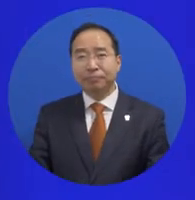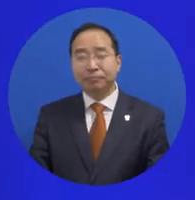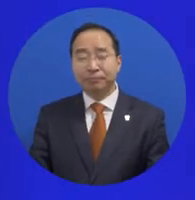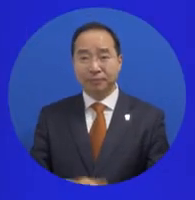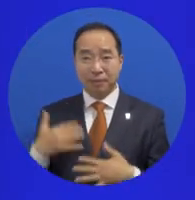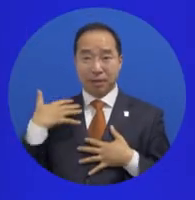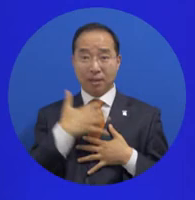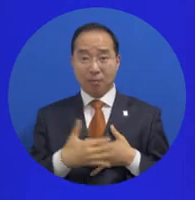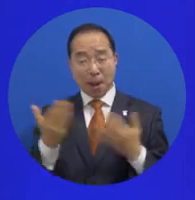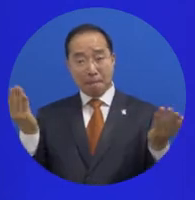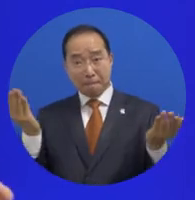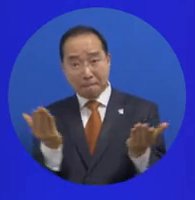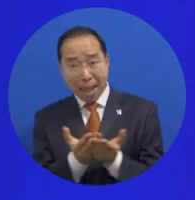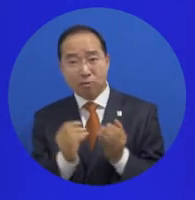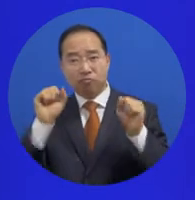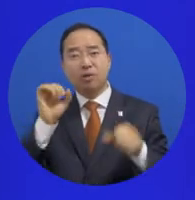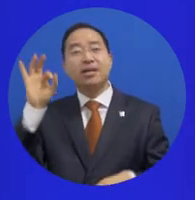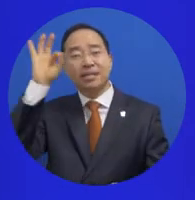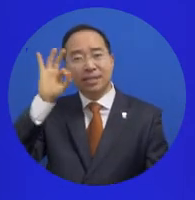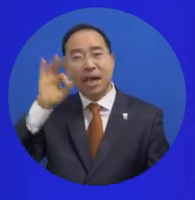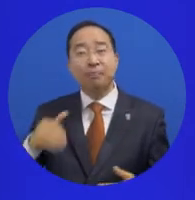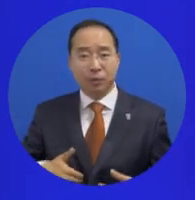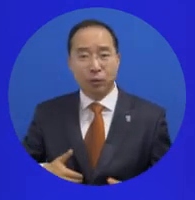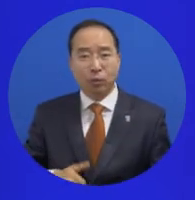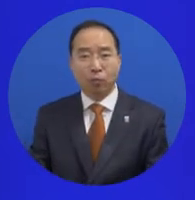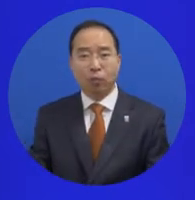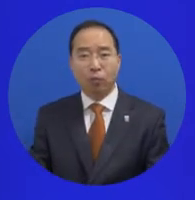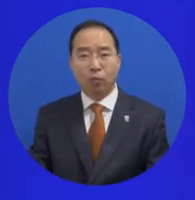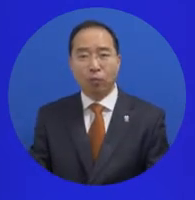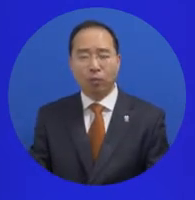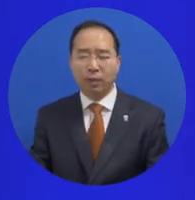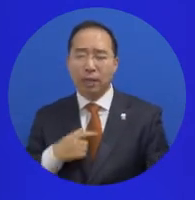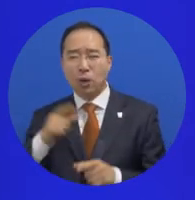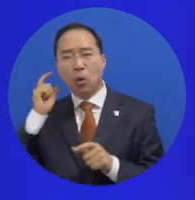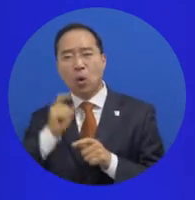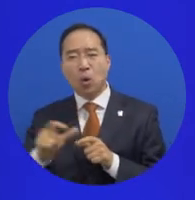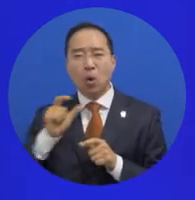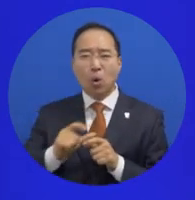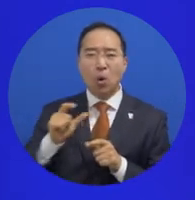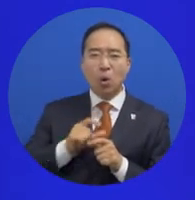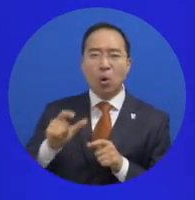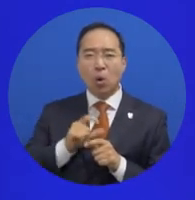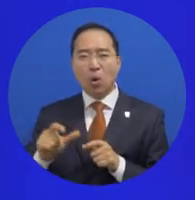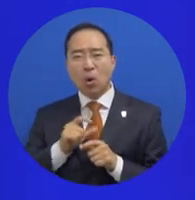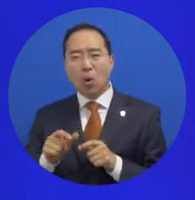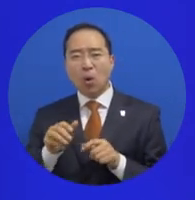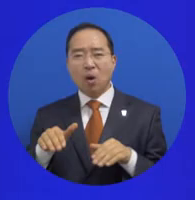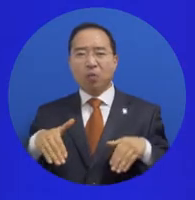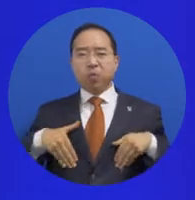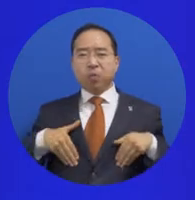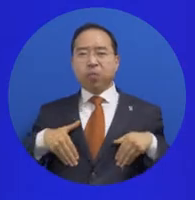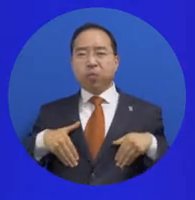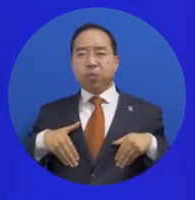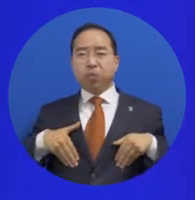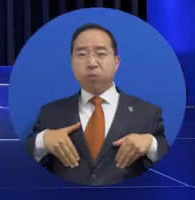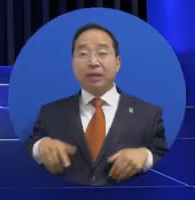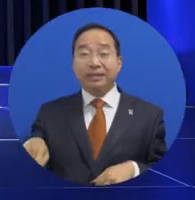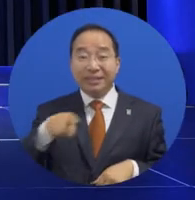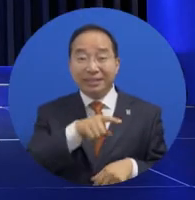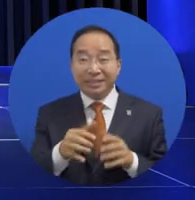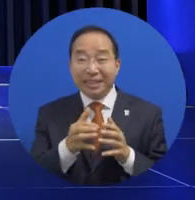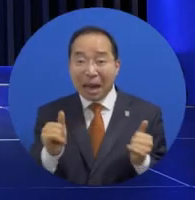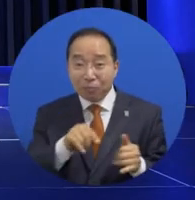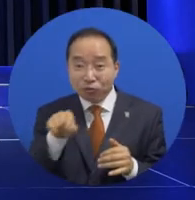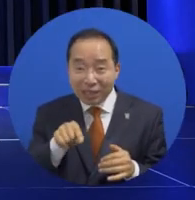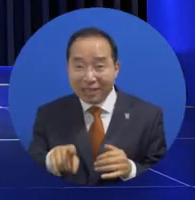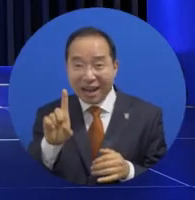나랑 맞는 운동을 좀 찾아봐야겠네요. 자, 저처럼 고민만 하고 있는 우리 사사계 공동체 여러분께서